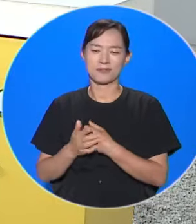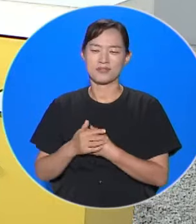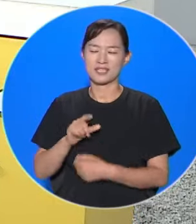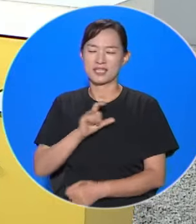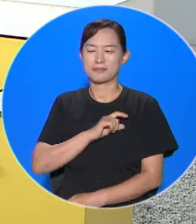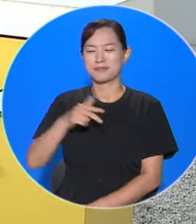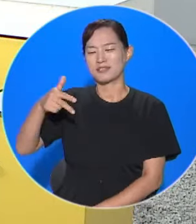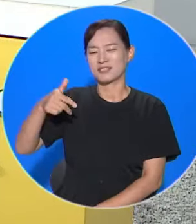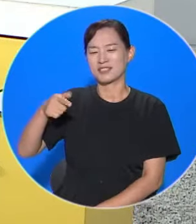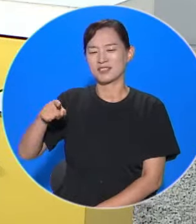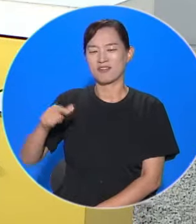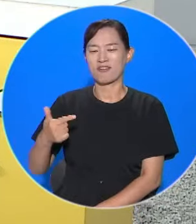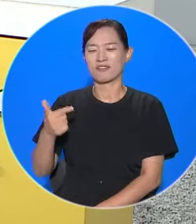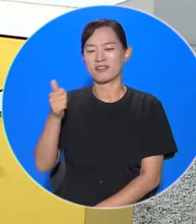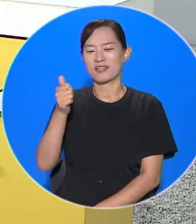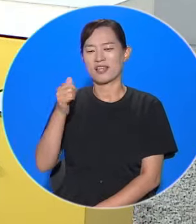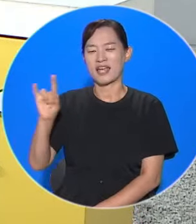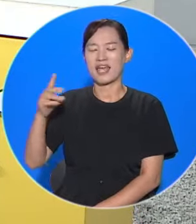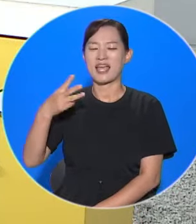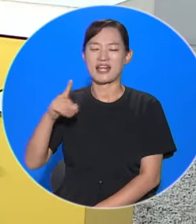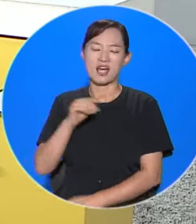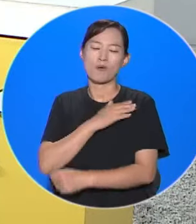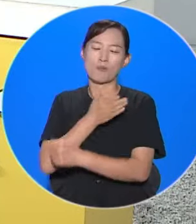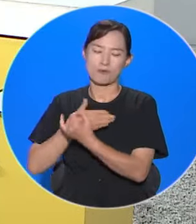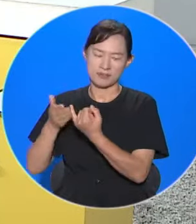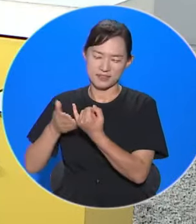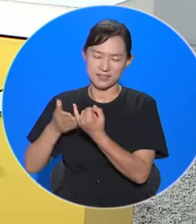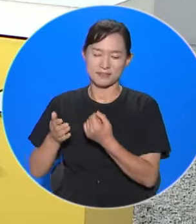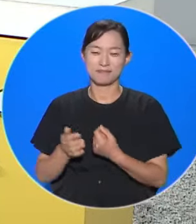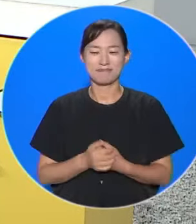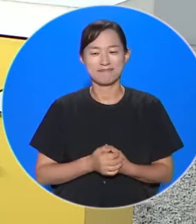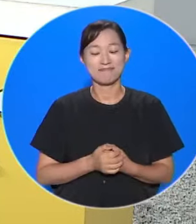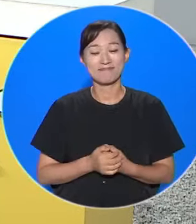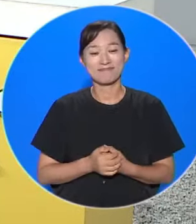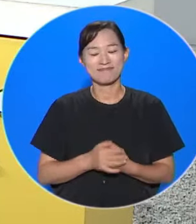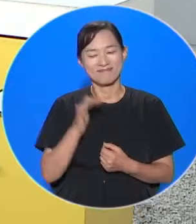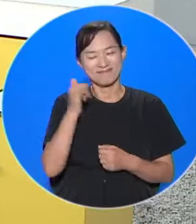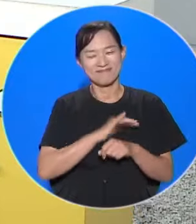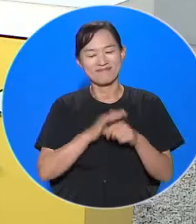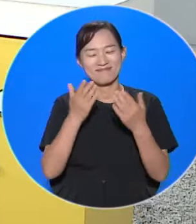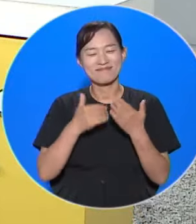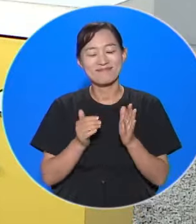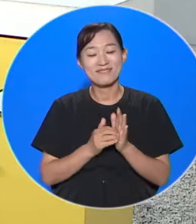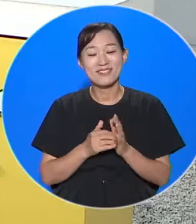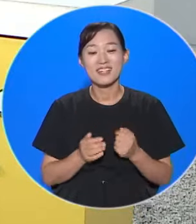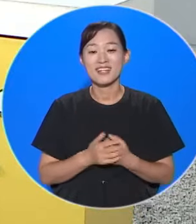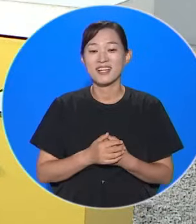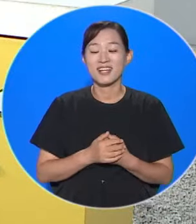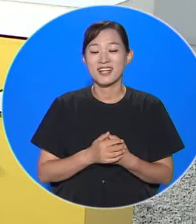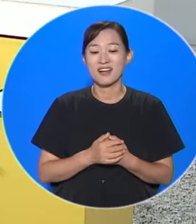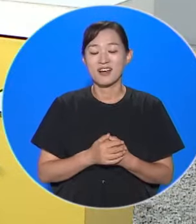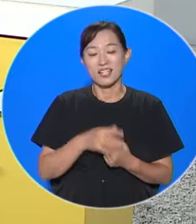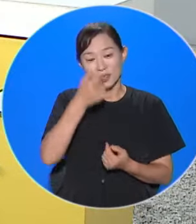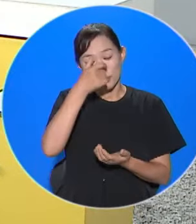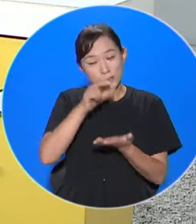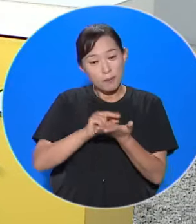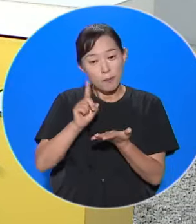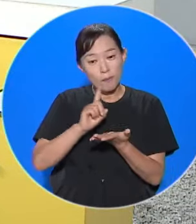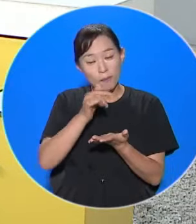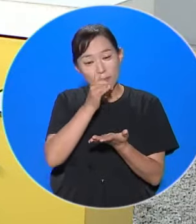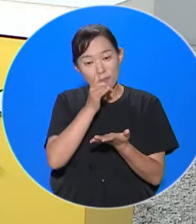전혜라 권사입니다. 네, 전혜라 권사님. 네. 네, 권사님 전화 잘 주셨는데 네. 권사님 어떤 기도